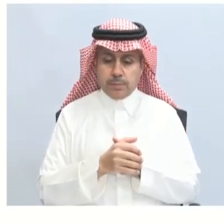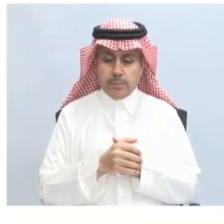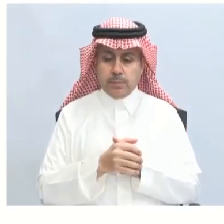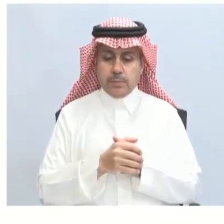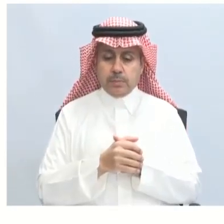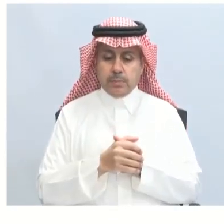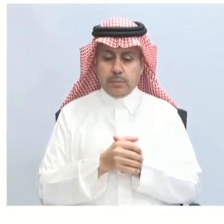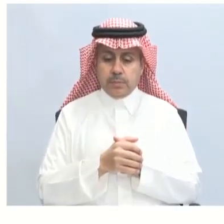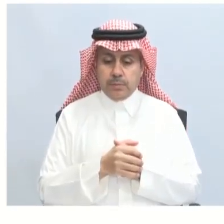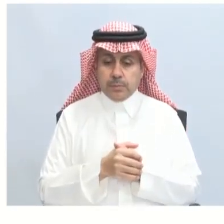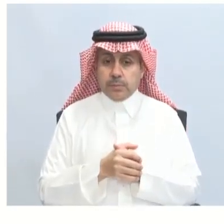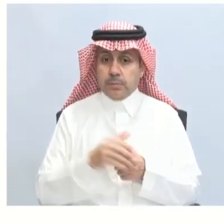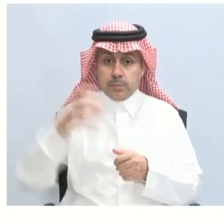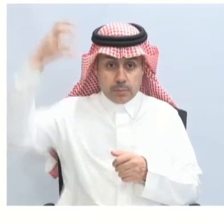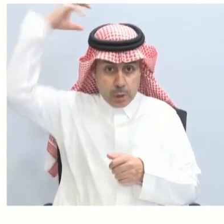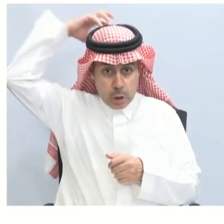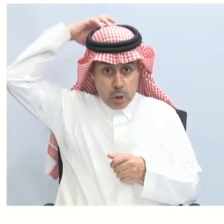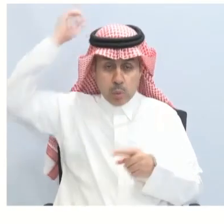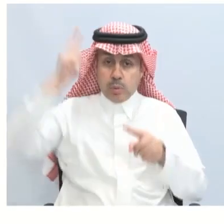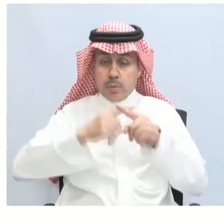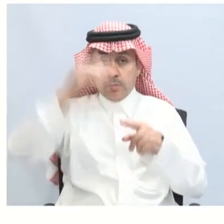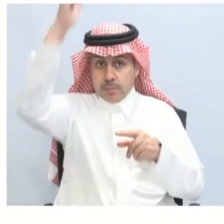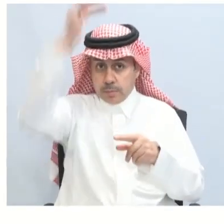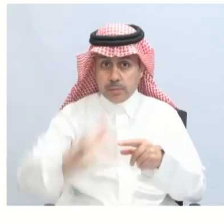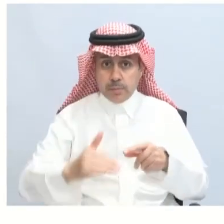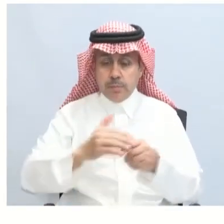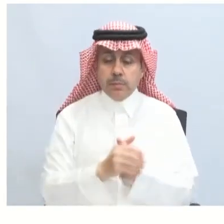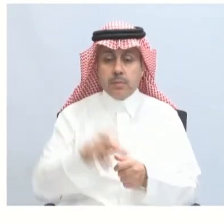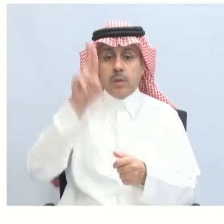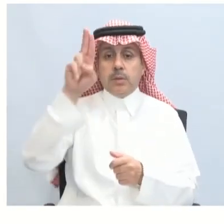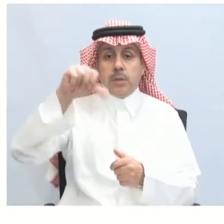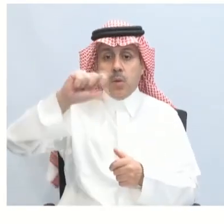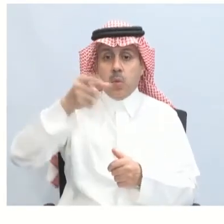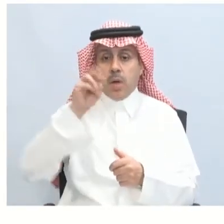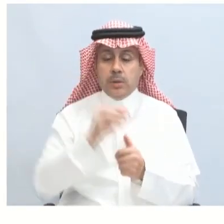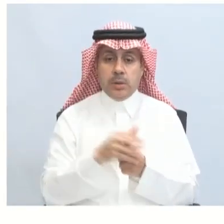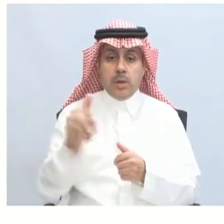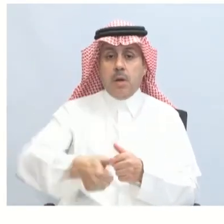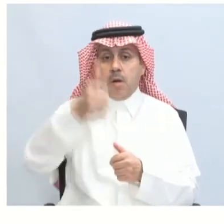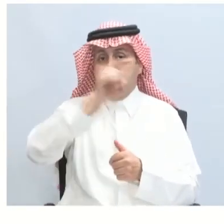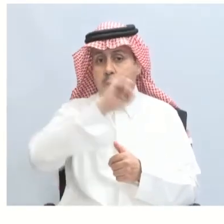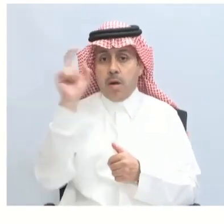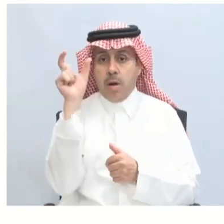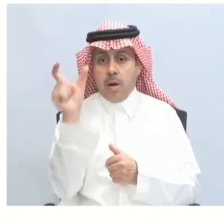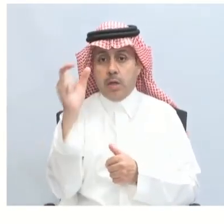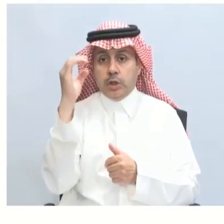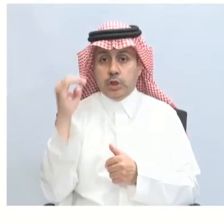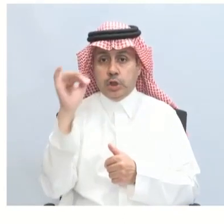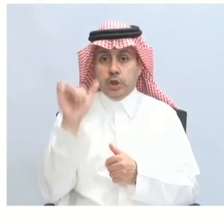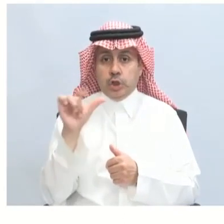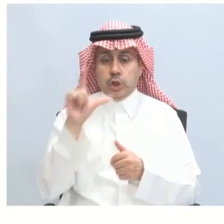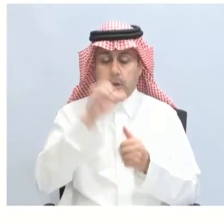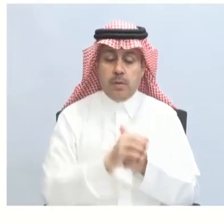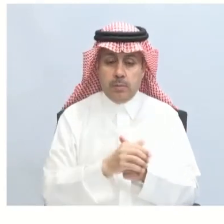احسنتم التوراه المنزل على محمد صلى الله على موسى عليه السلام التوراه المنزل على